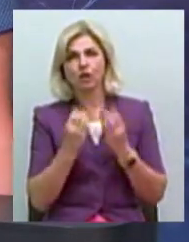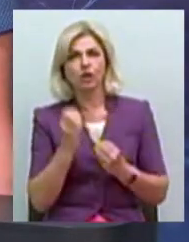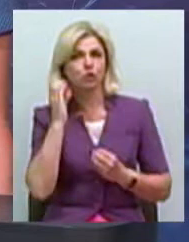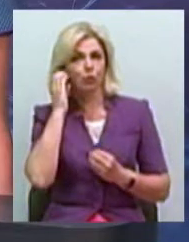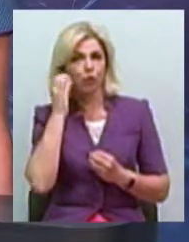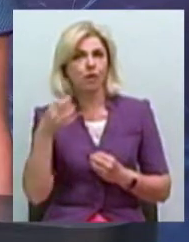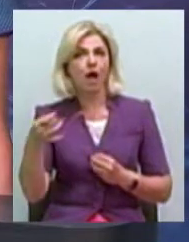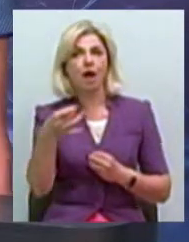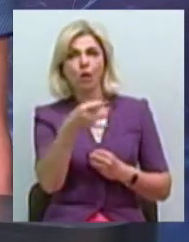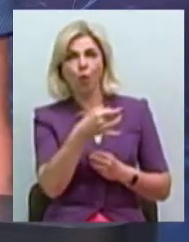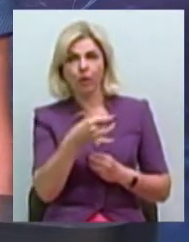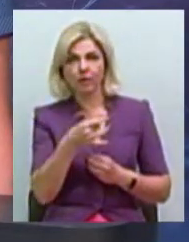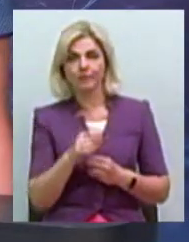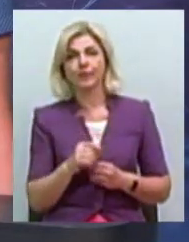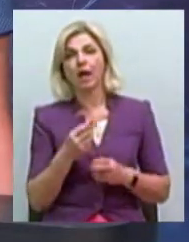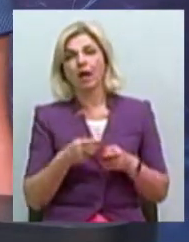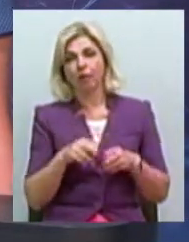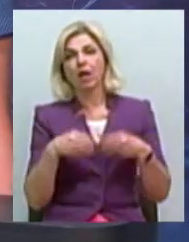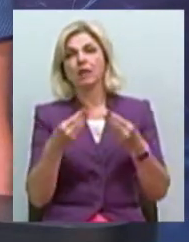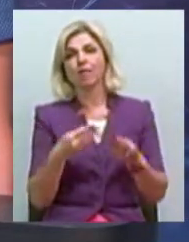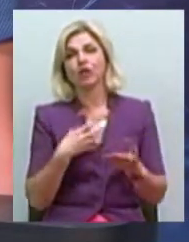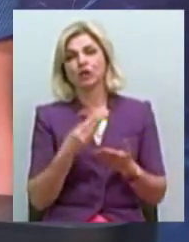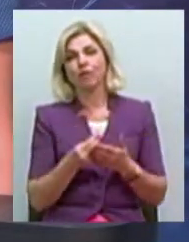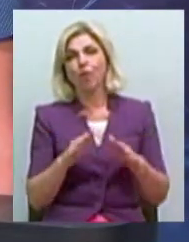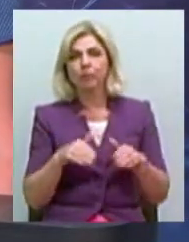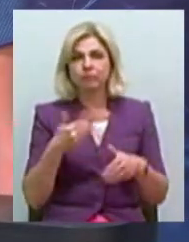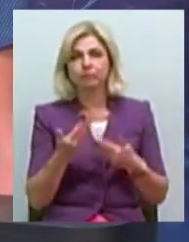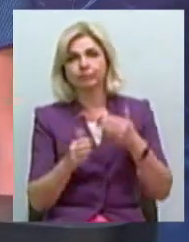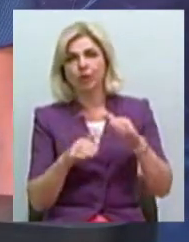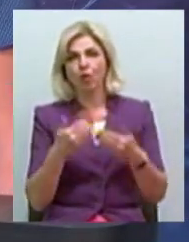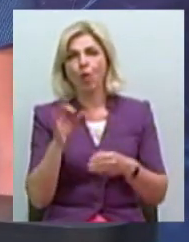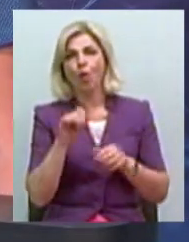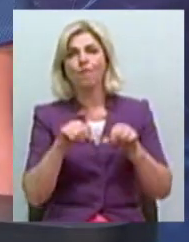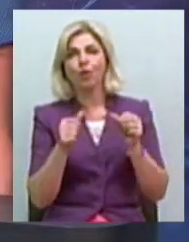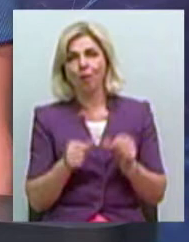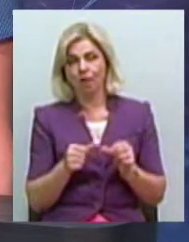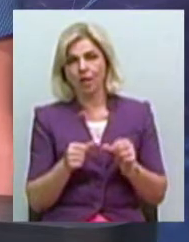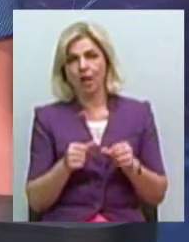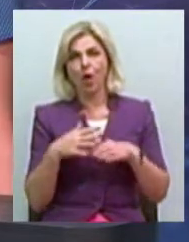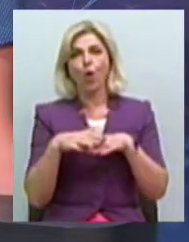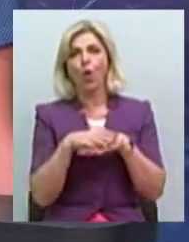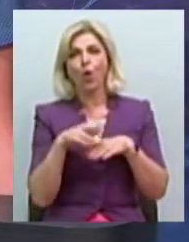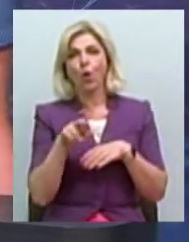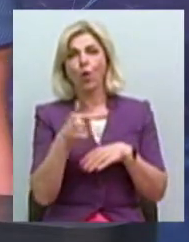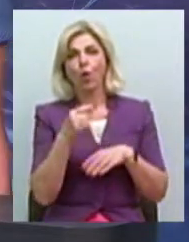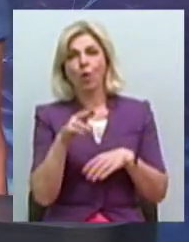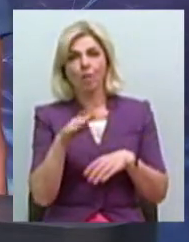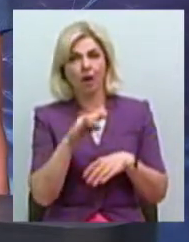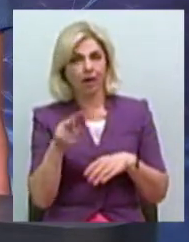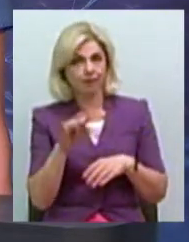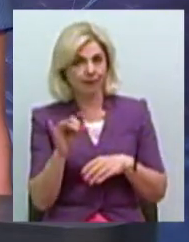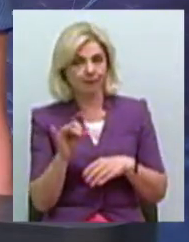райони, які давали свої пропозиції щодо формування територіальних громад. На даному